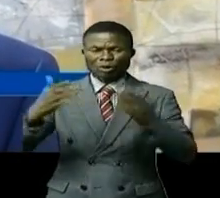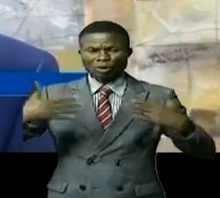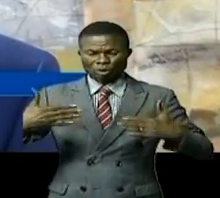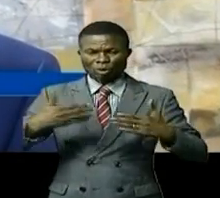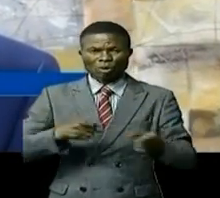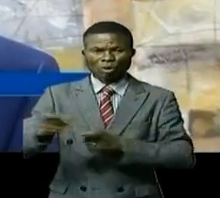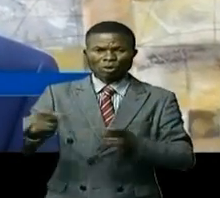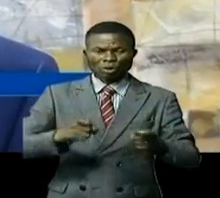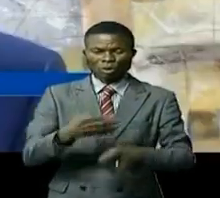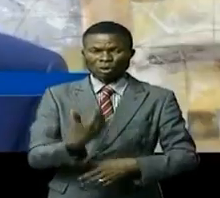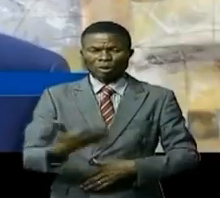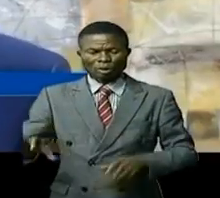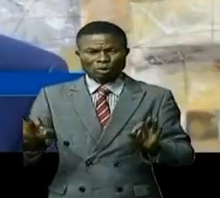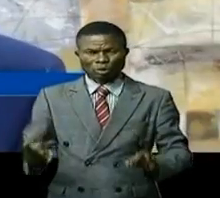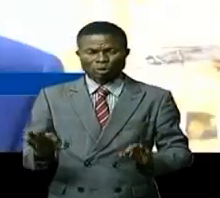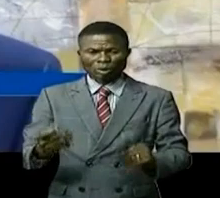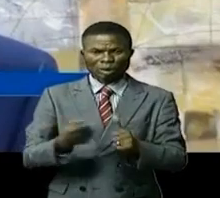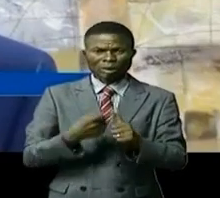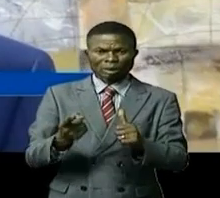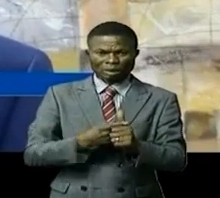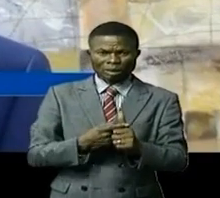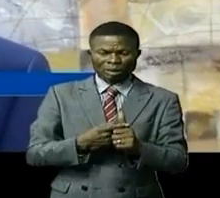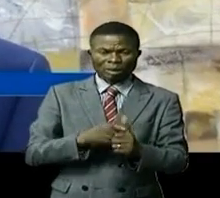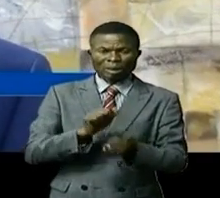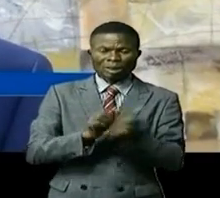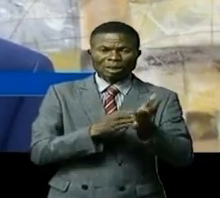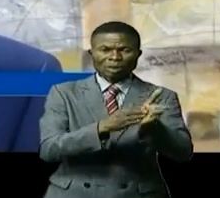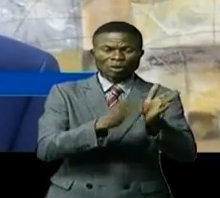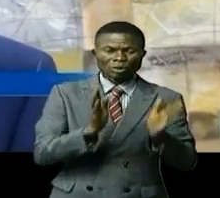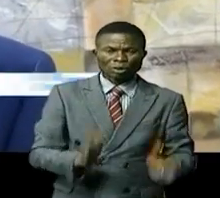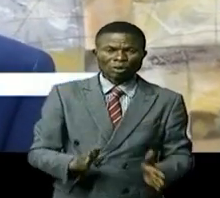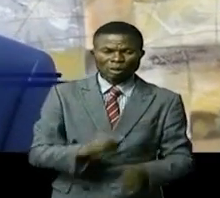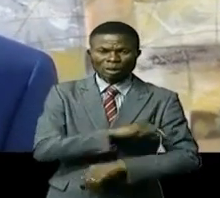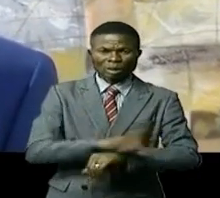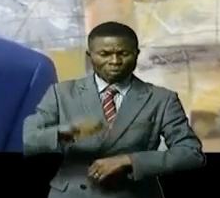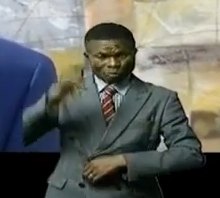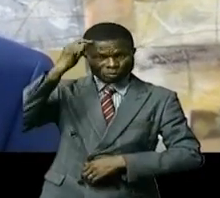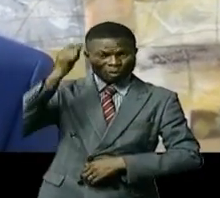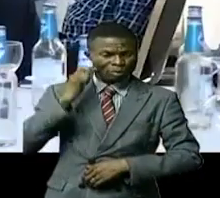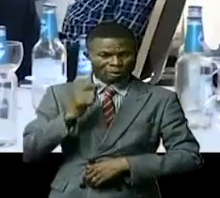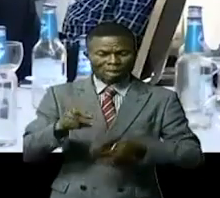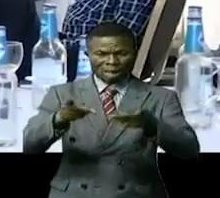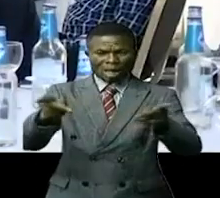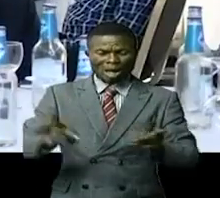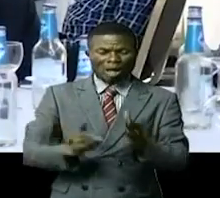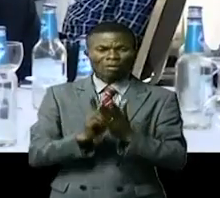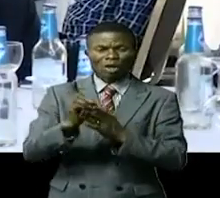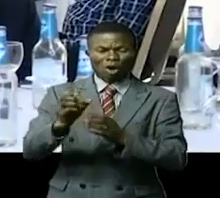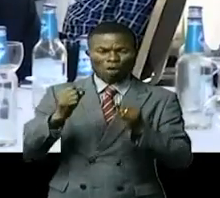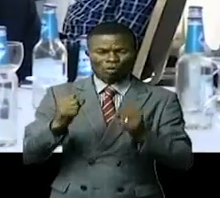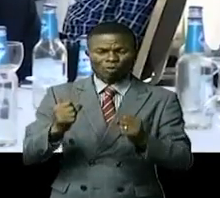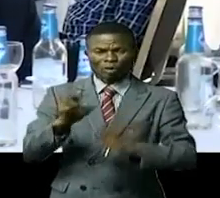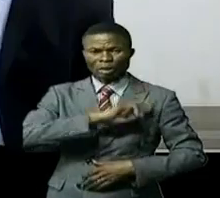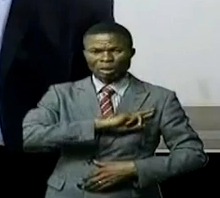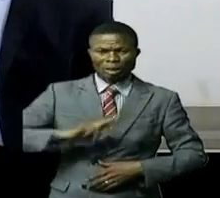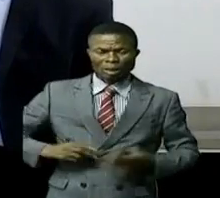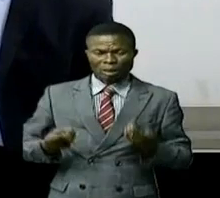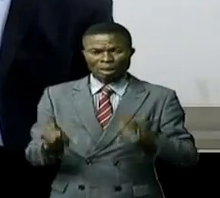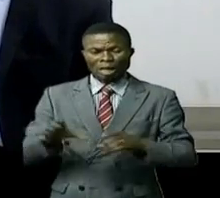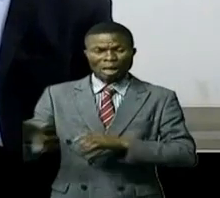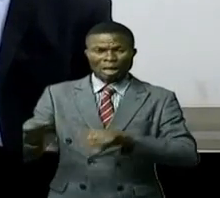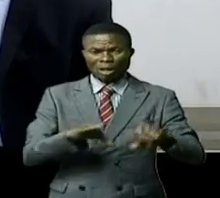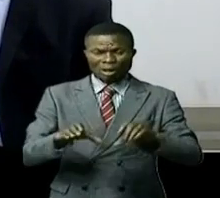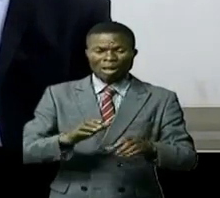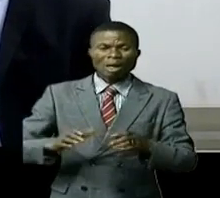des ressources naturelles et surtout aussi saluer le leadership du ministère de l'Environnement et du Développement durable pour mettre la RDC au devant de la scène en tant que